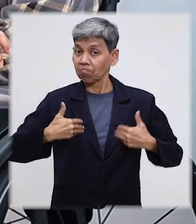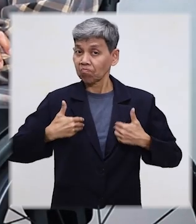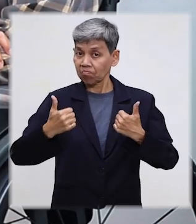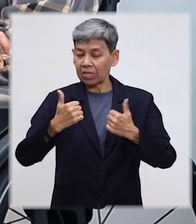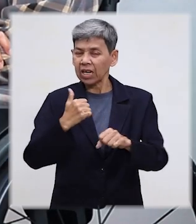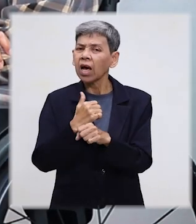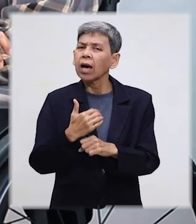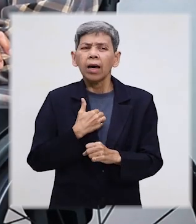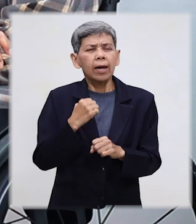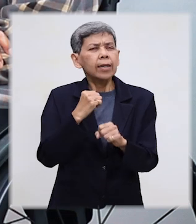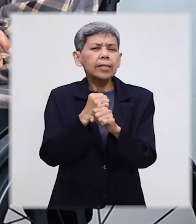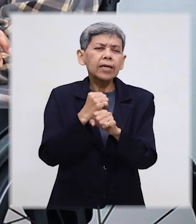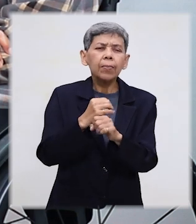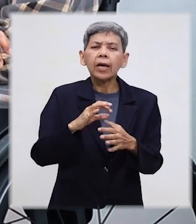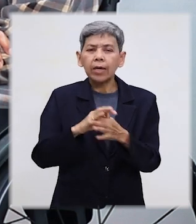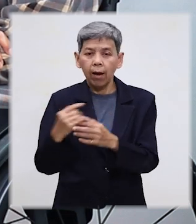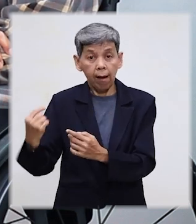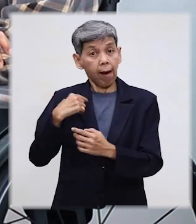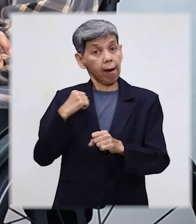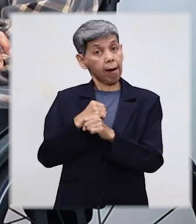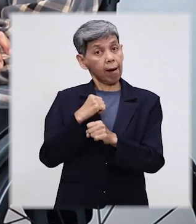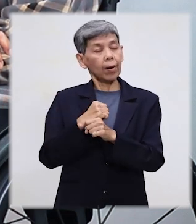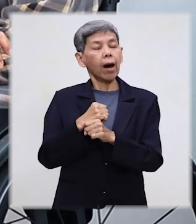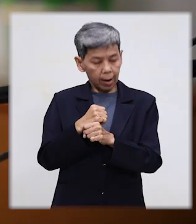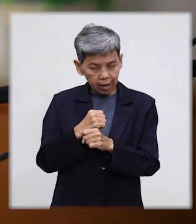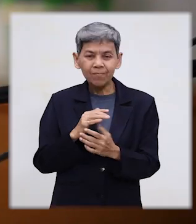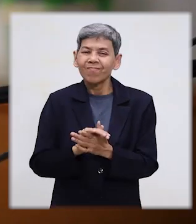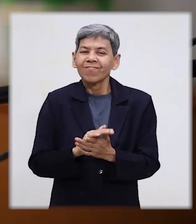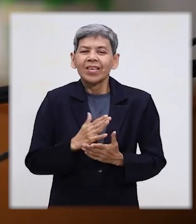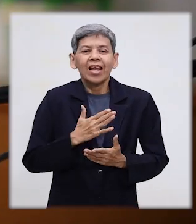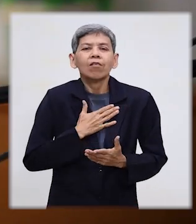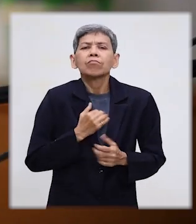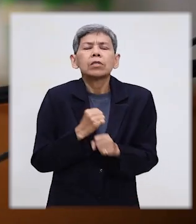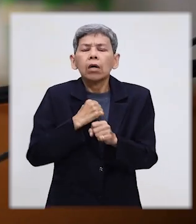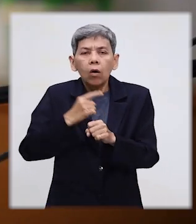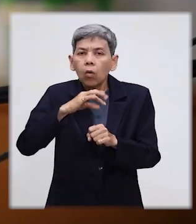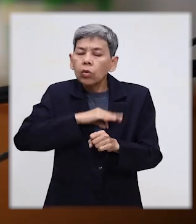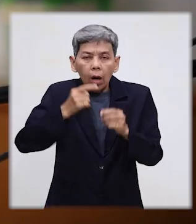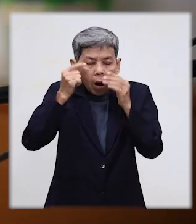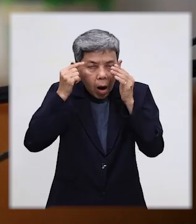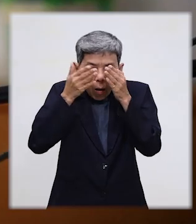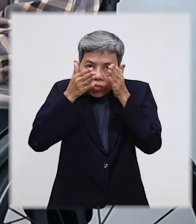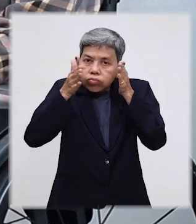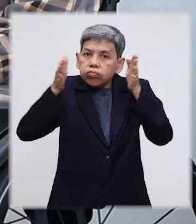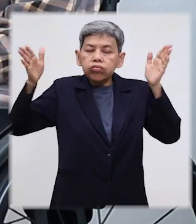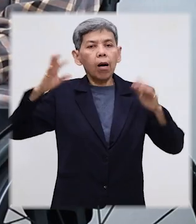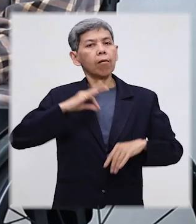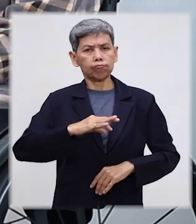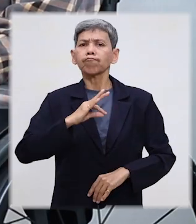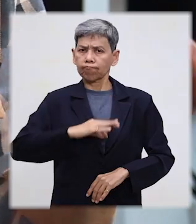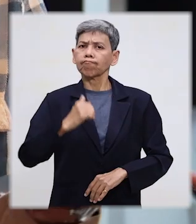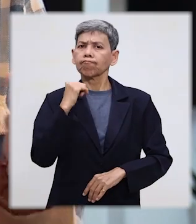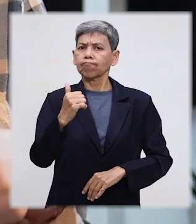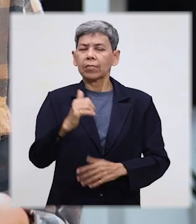แต่ละเรื่องที่ไม่ว่าจะมีคนให้มาทำหรือผมคิดว่ามันคือเปิดโลกใหม่เสม อ ก็ดี